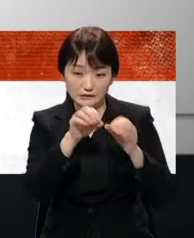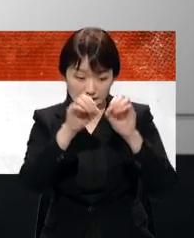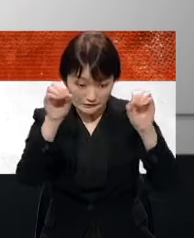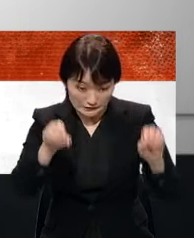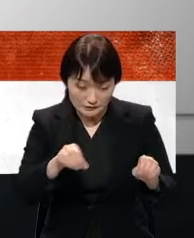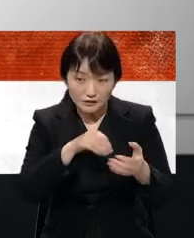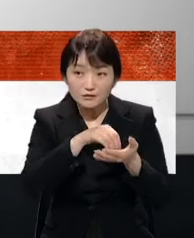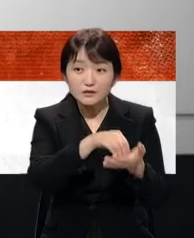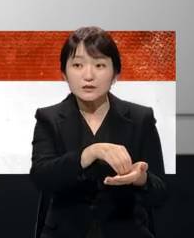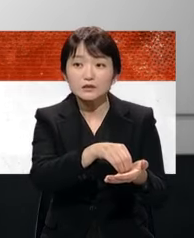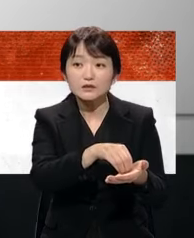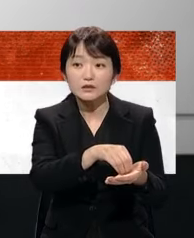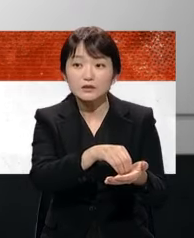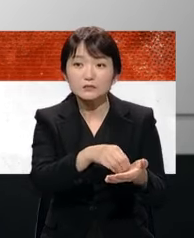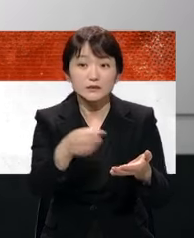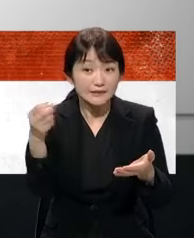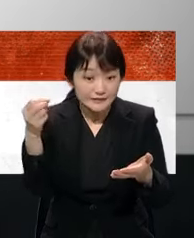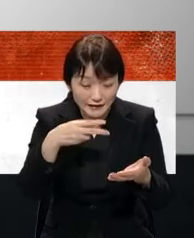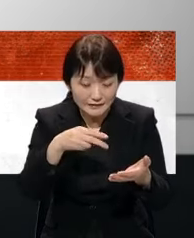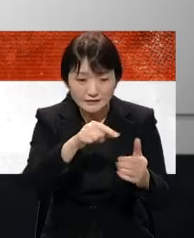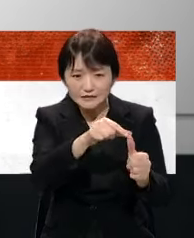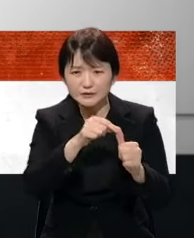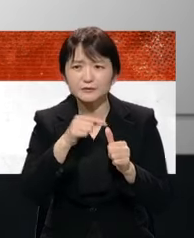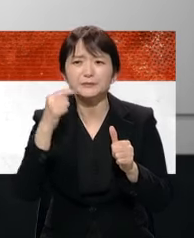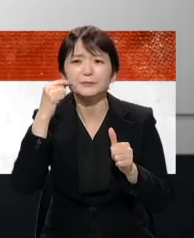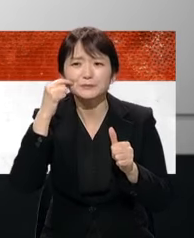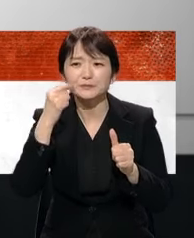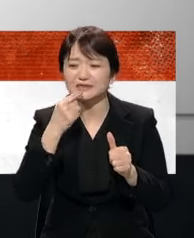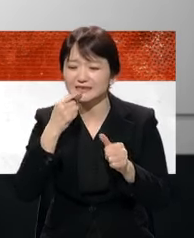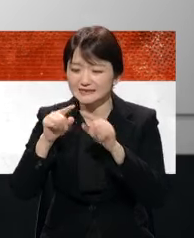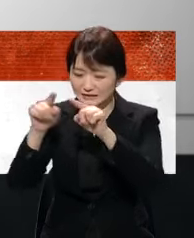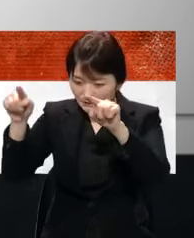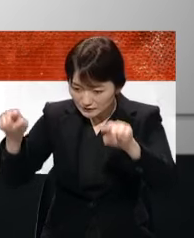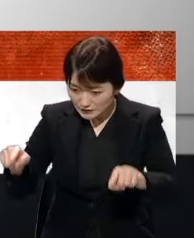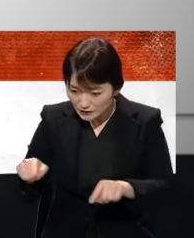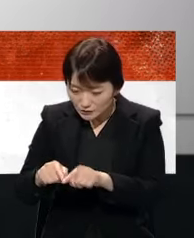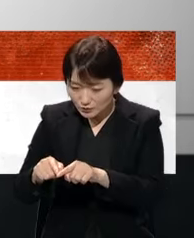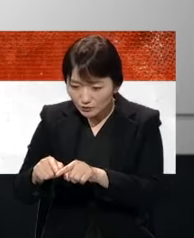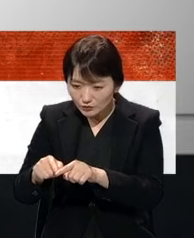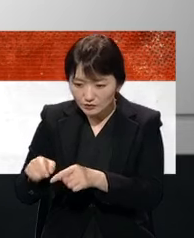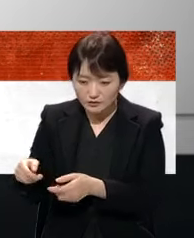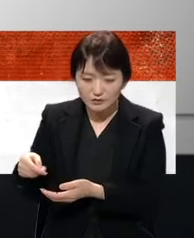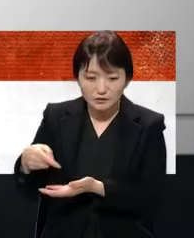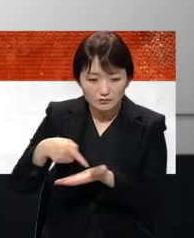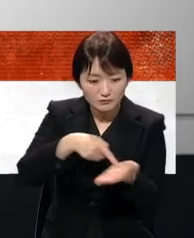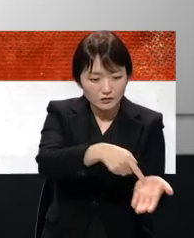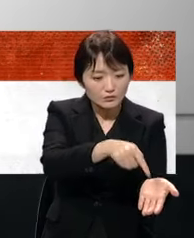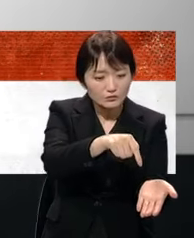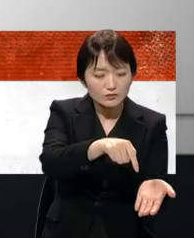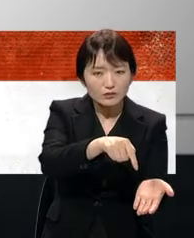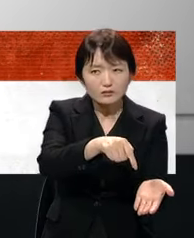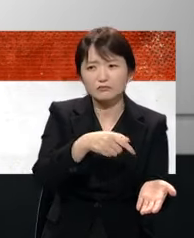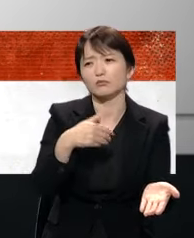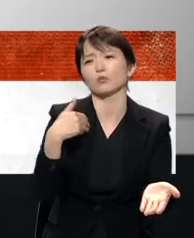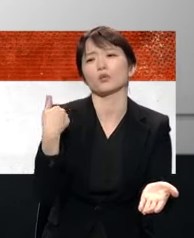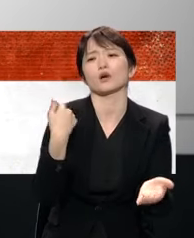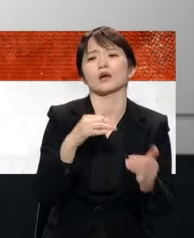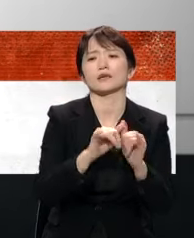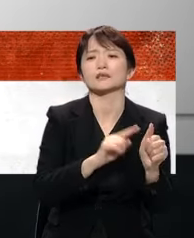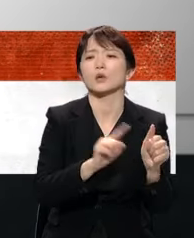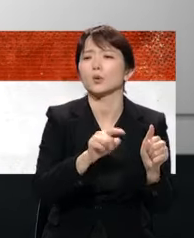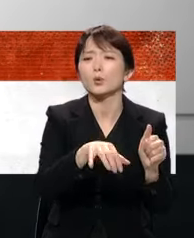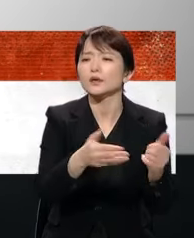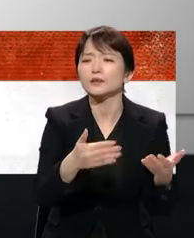절대로 재임용은 안 되거든요. 종이에 내는 이력서로 내다 보니까 모르는 거예요. 이 사람이 어디에 근무했는지.